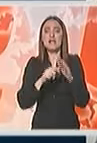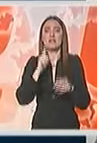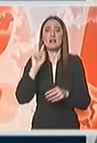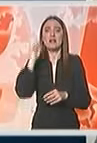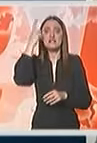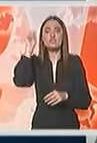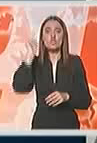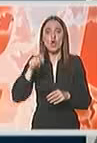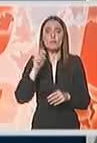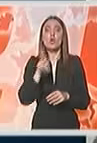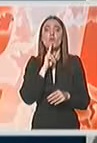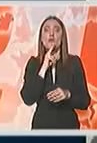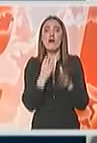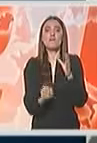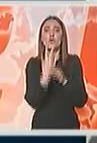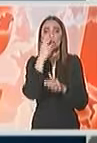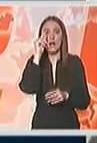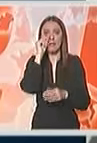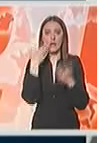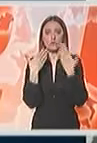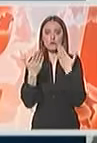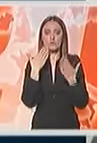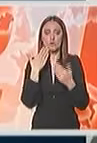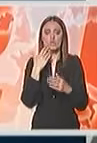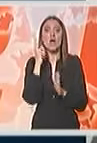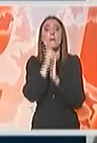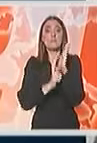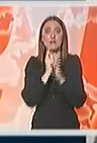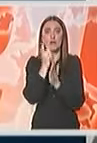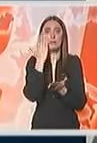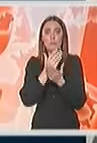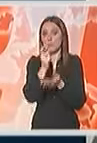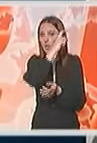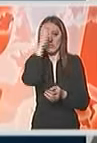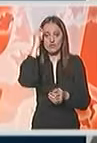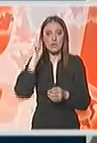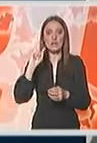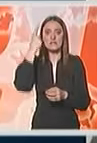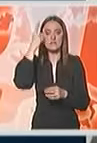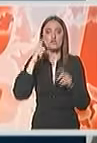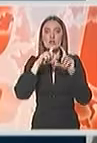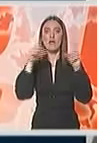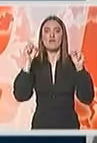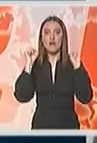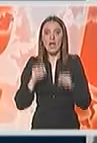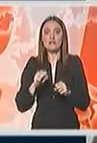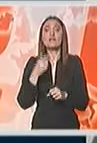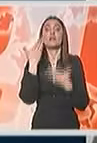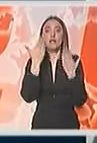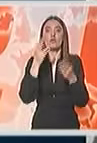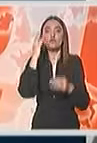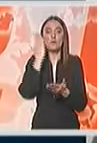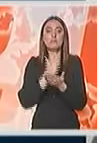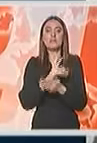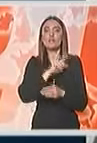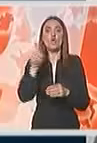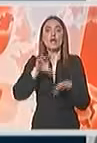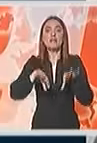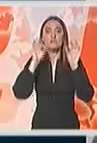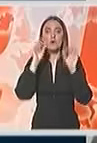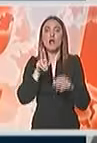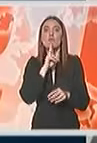izvršni odbor, koga je formirala Narodna skupština, privremeno biti na čelu izvršne grane vlasti. Tako će biti sve do izbora